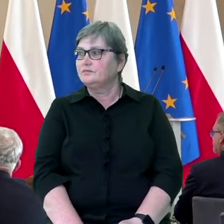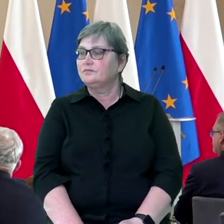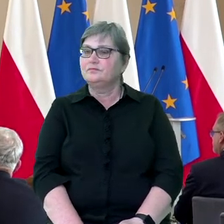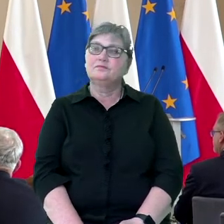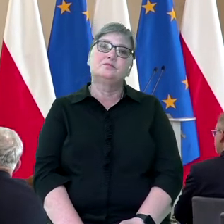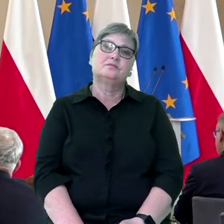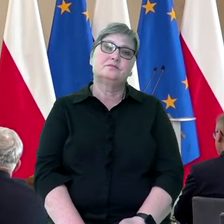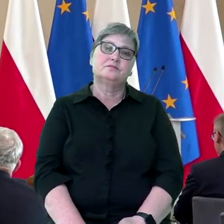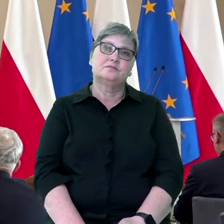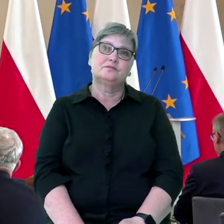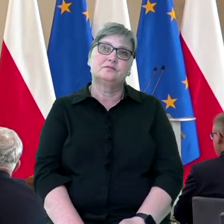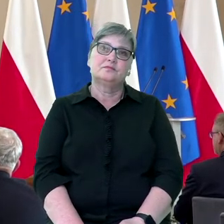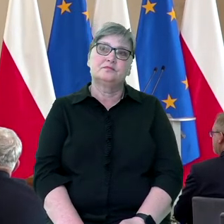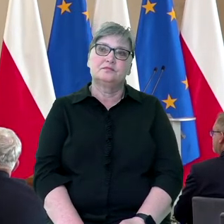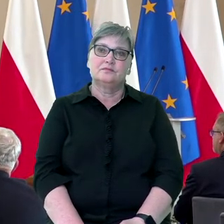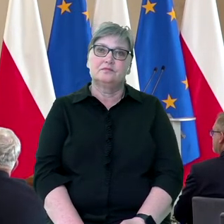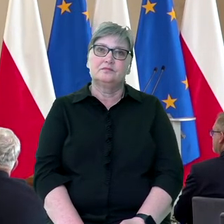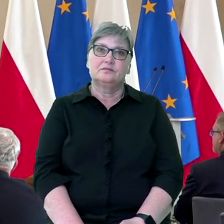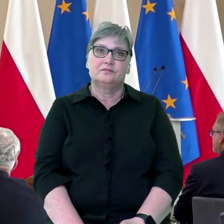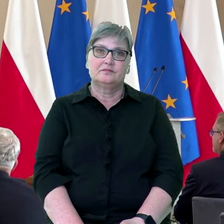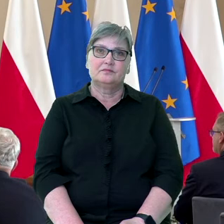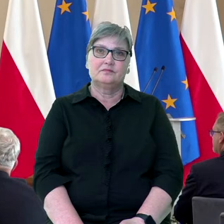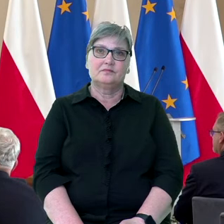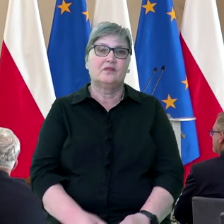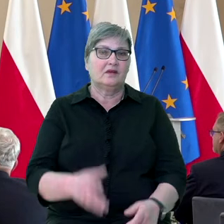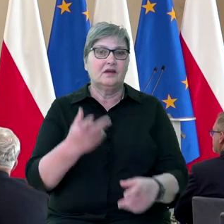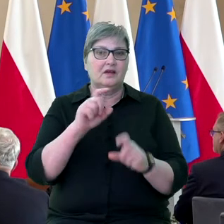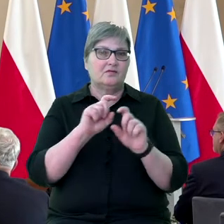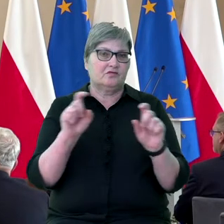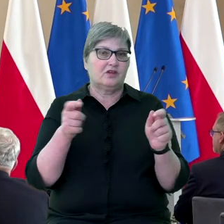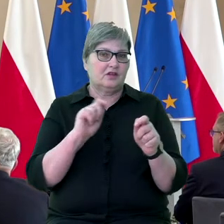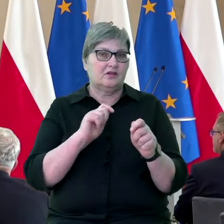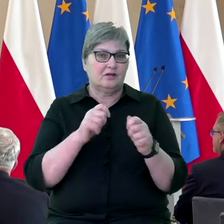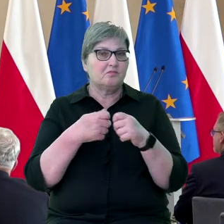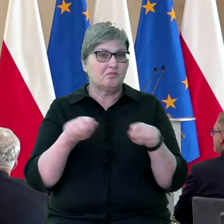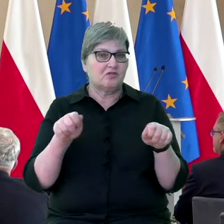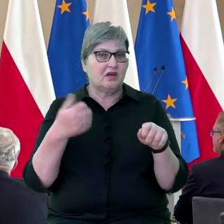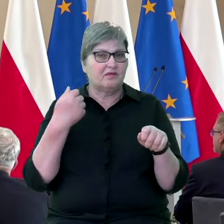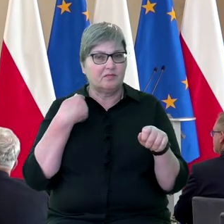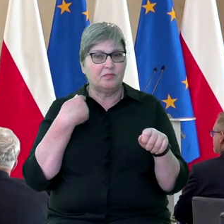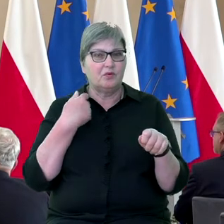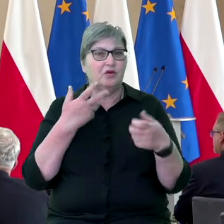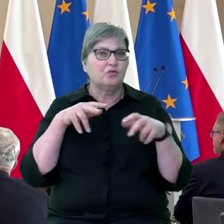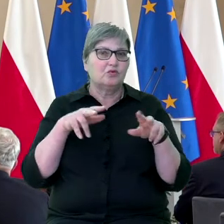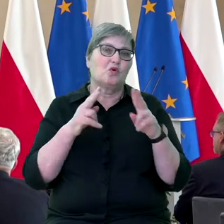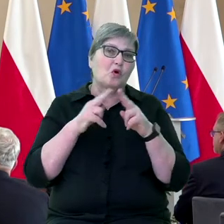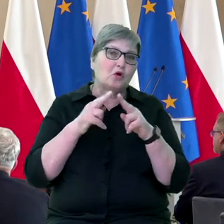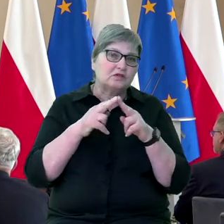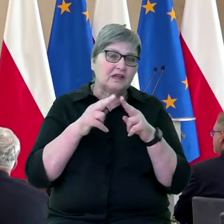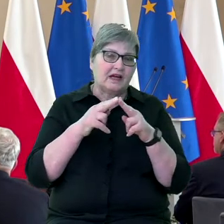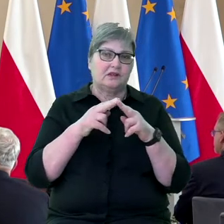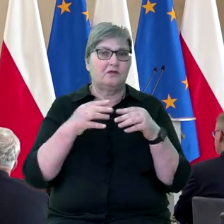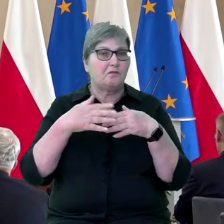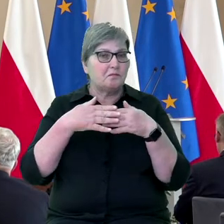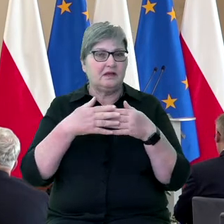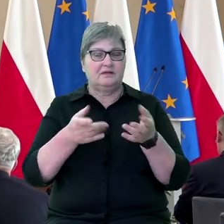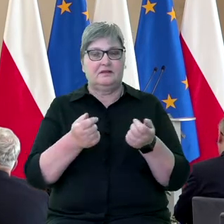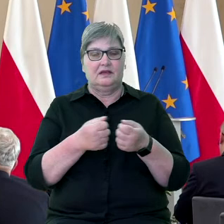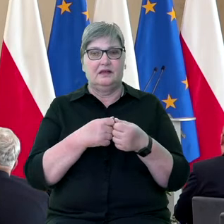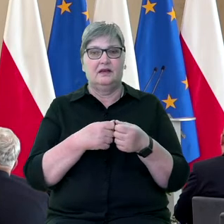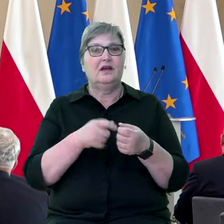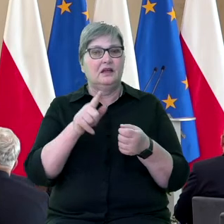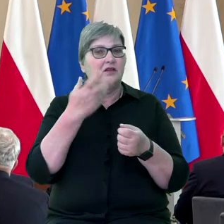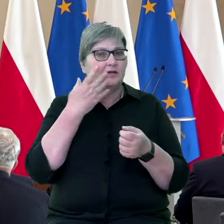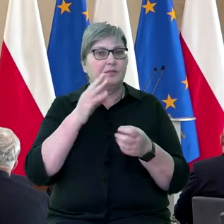przyznać, dodająca nam właśnie energii, bo te kontakty z bliska są niezwykle ważne,